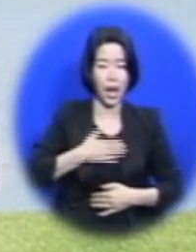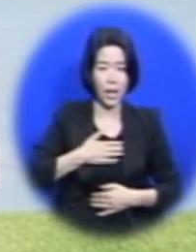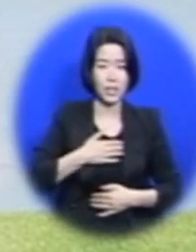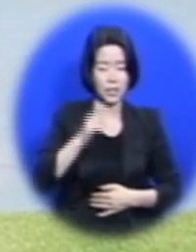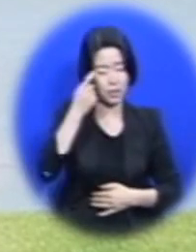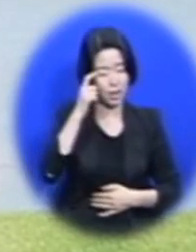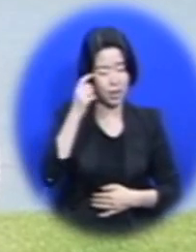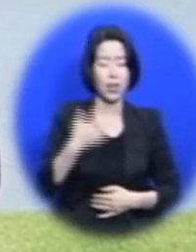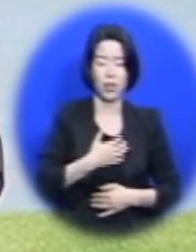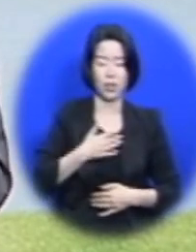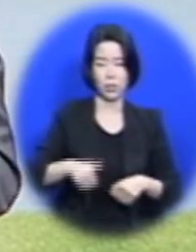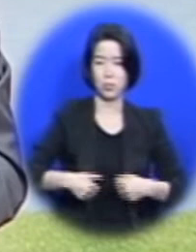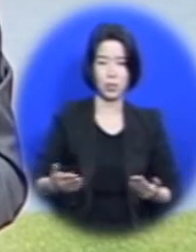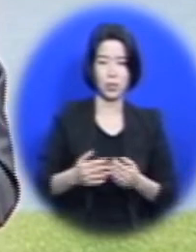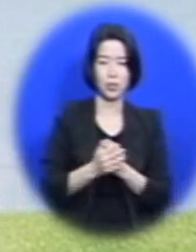것도 없습니다.